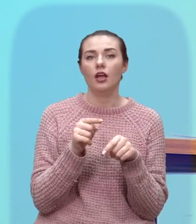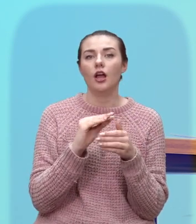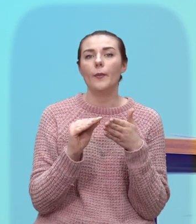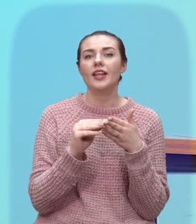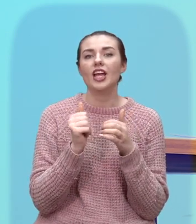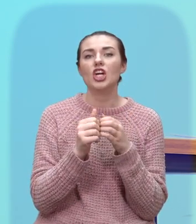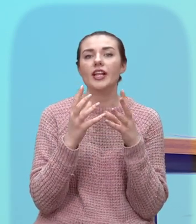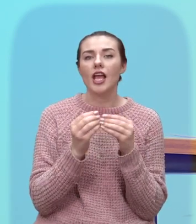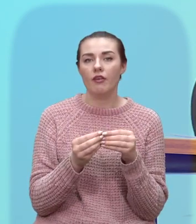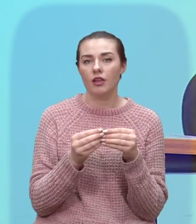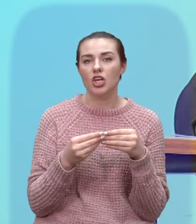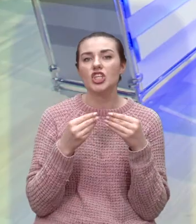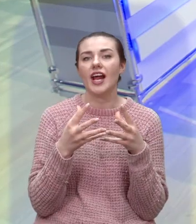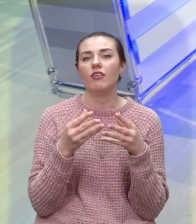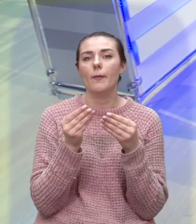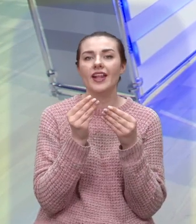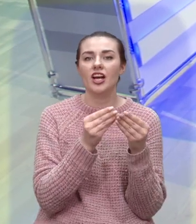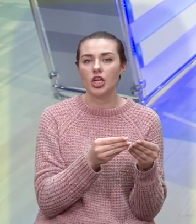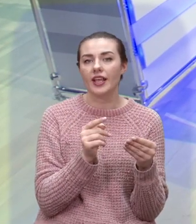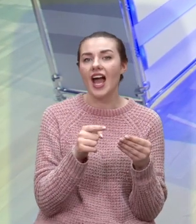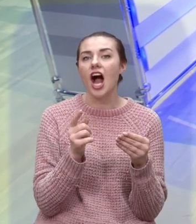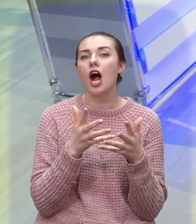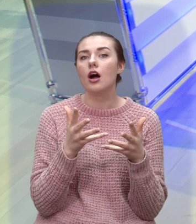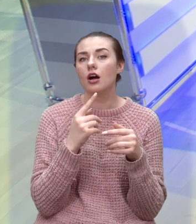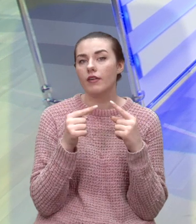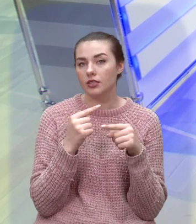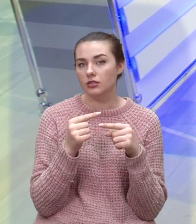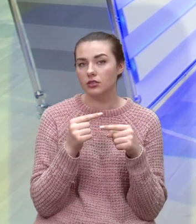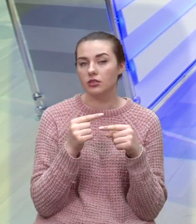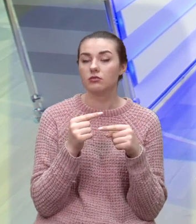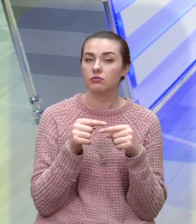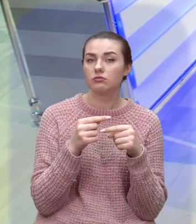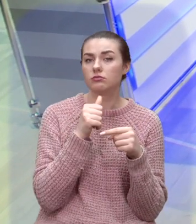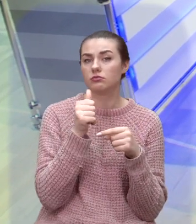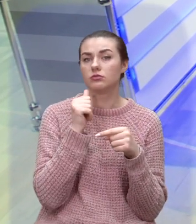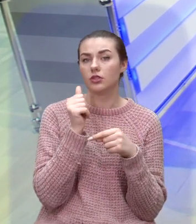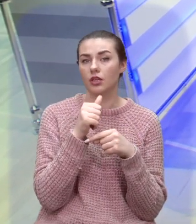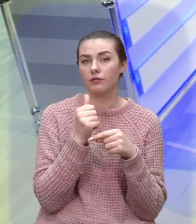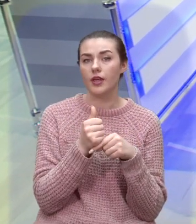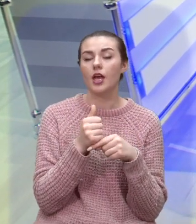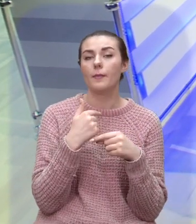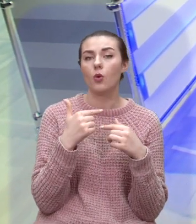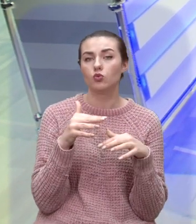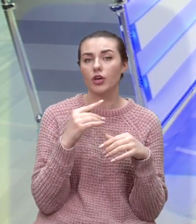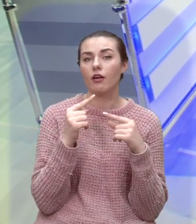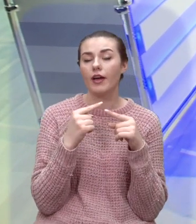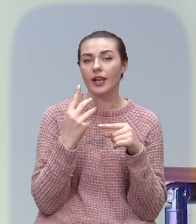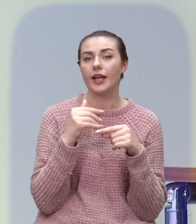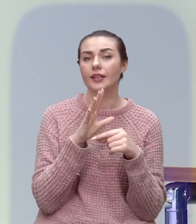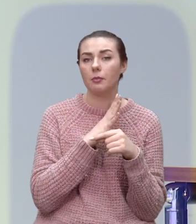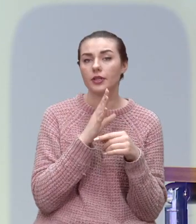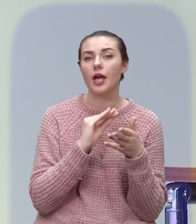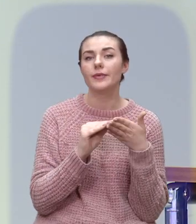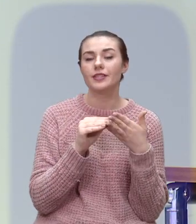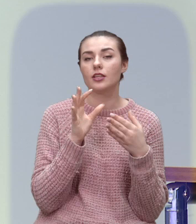ежедневное жертвоприношение о чем идет речь но мы знаем и предыдущей главе мы как раз говорили когда шло описание